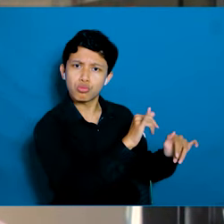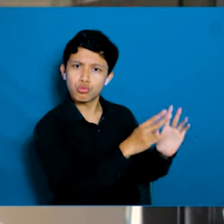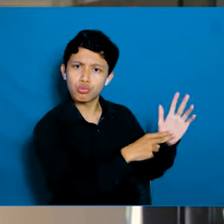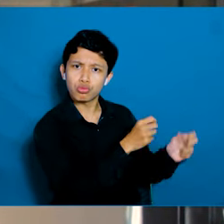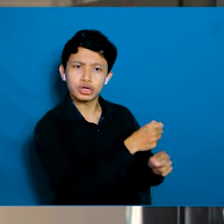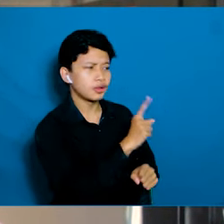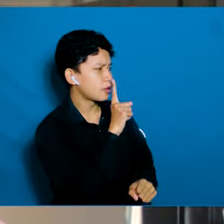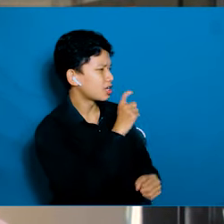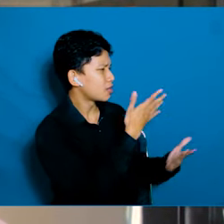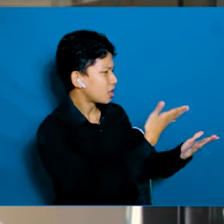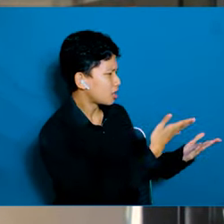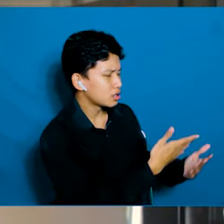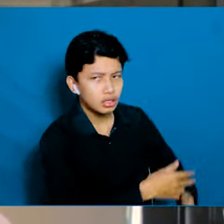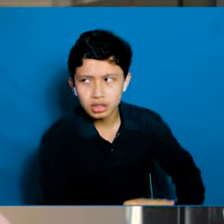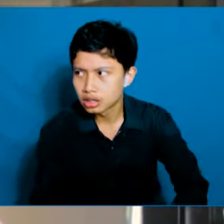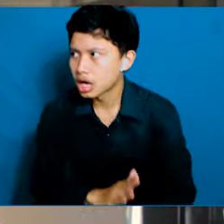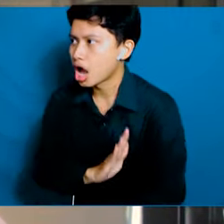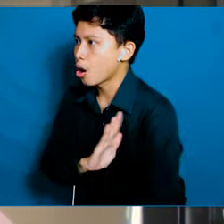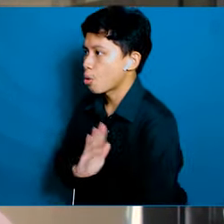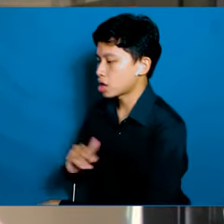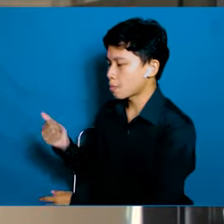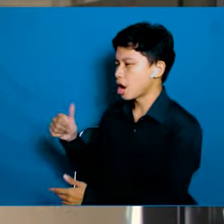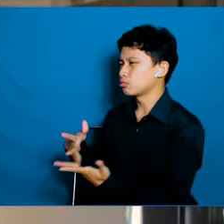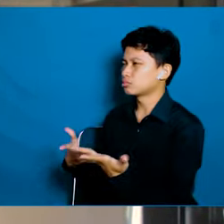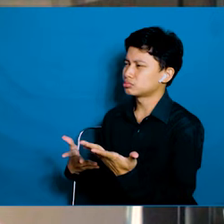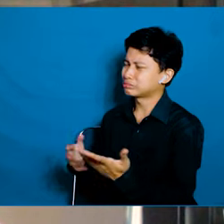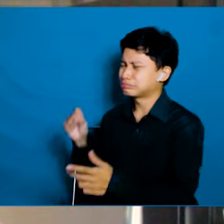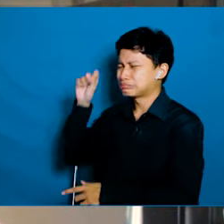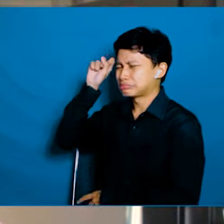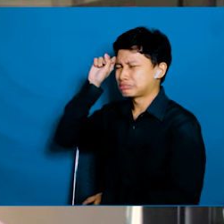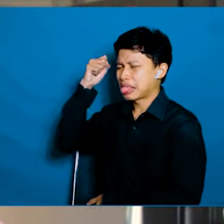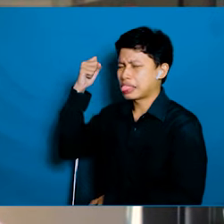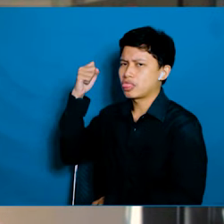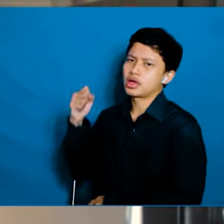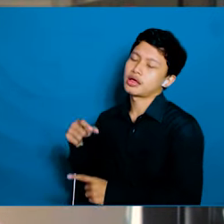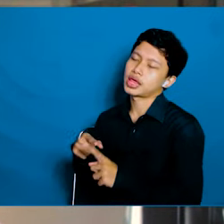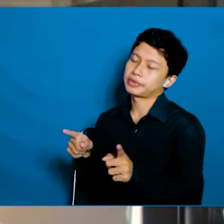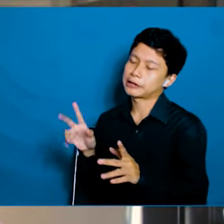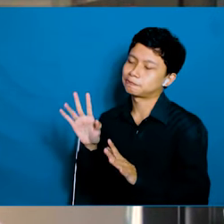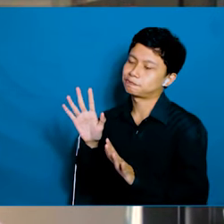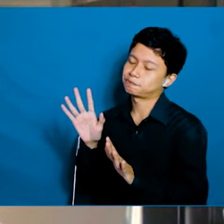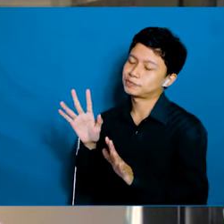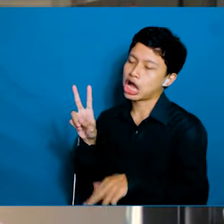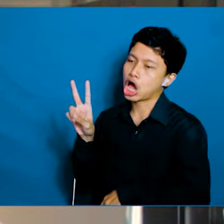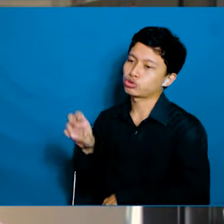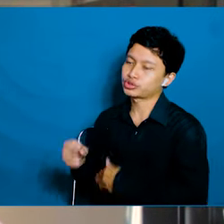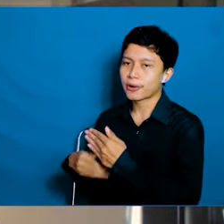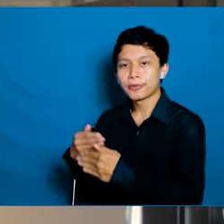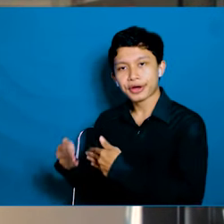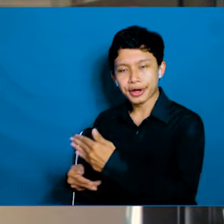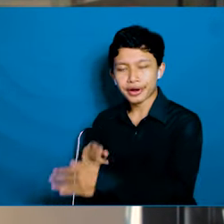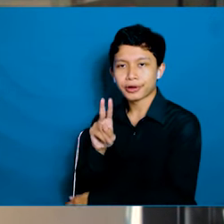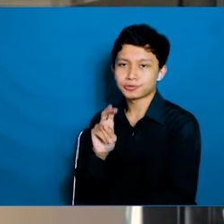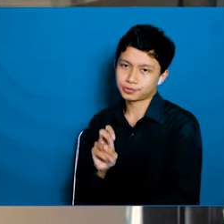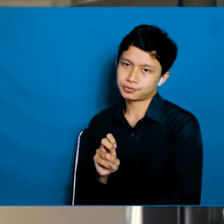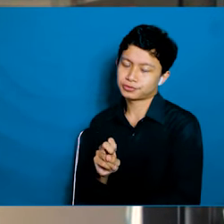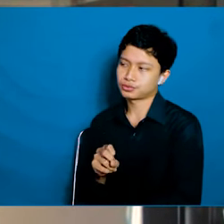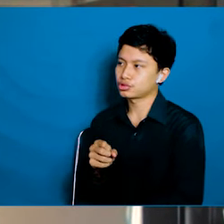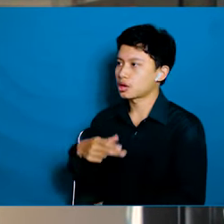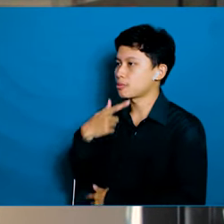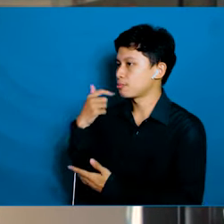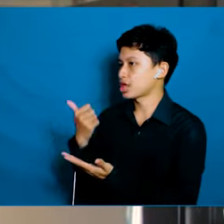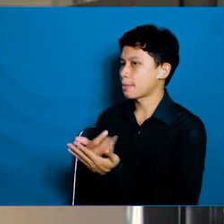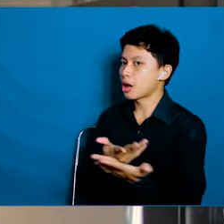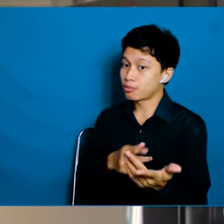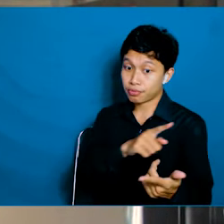melakukan kaderisasi itu tidak mudah. Itu, sangat sulit, tapi itu harus dilakukan. Karena apalagi untuk